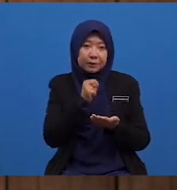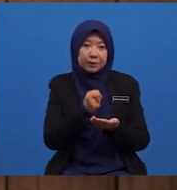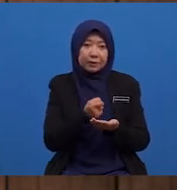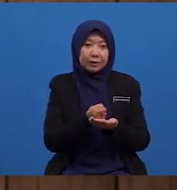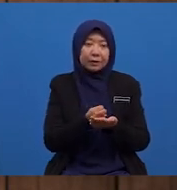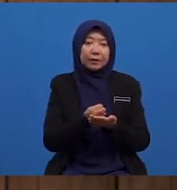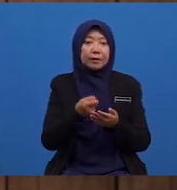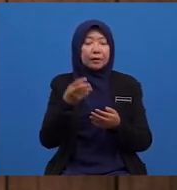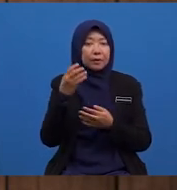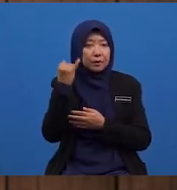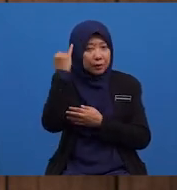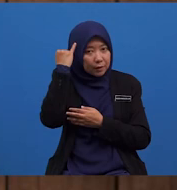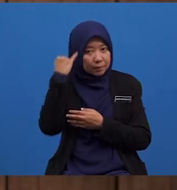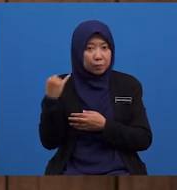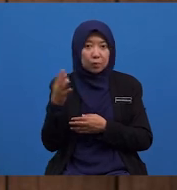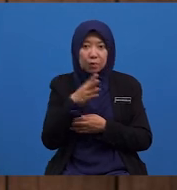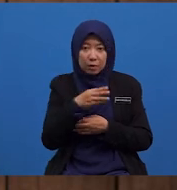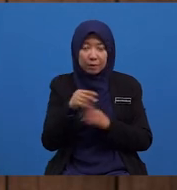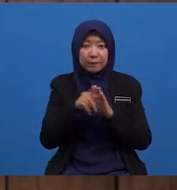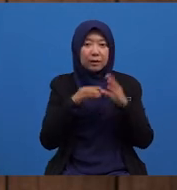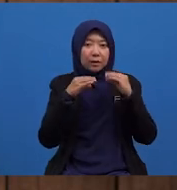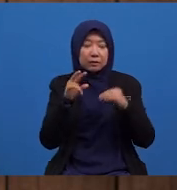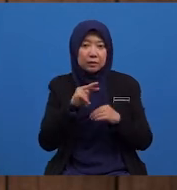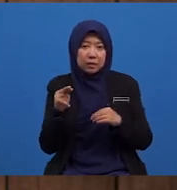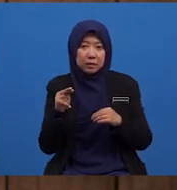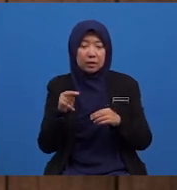dan pengajaran, sedangkan pepatah lebih